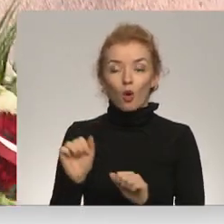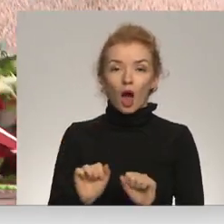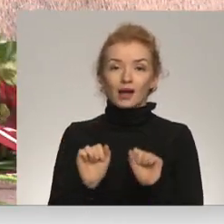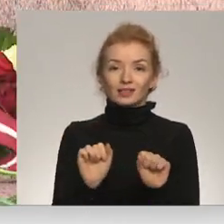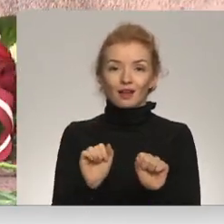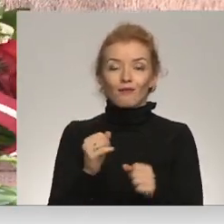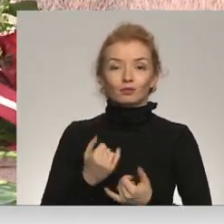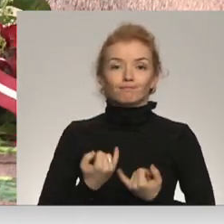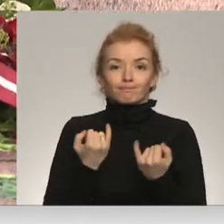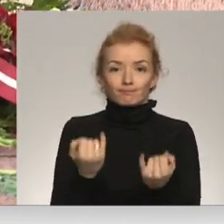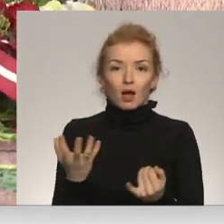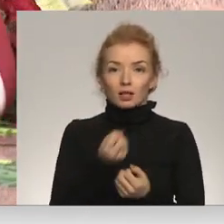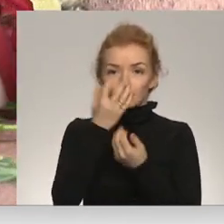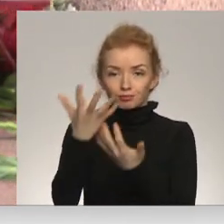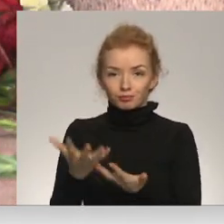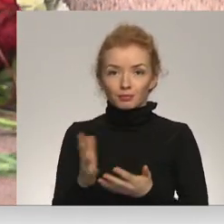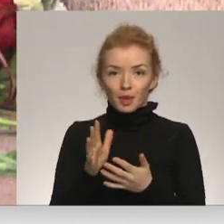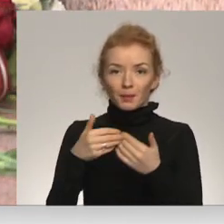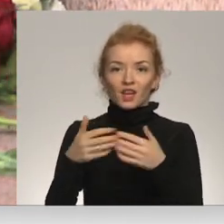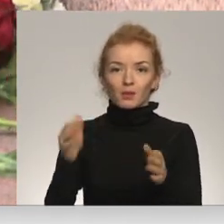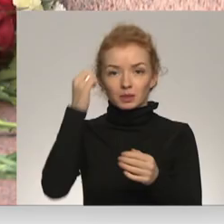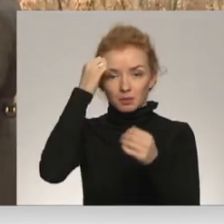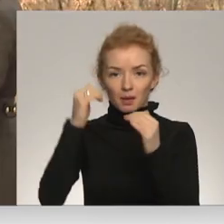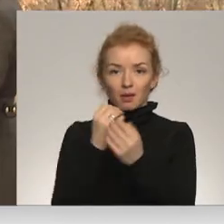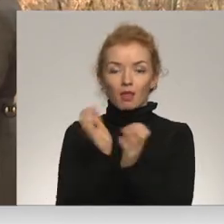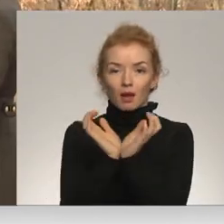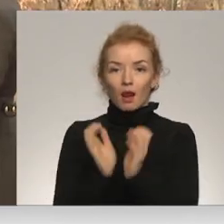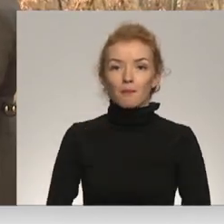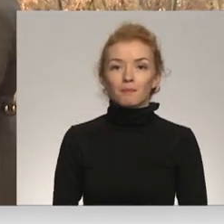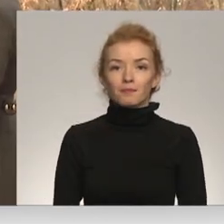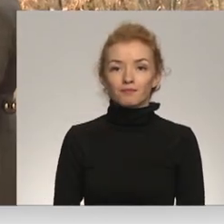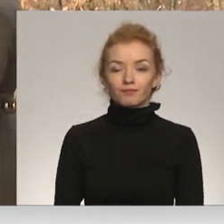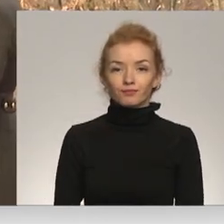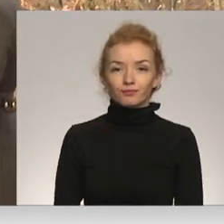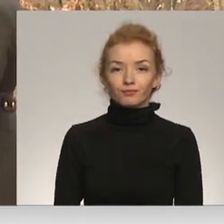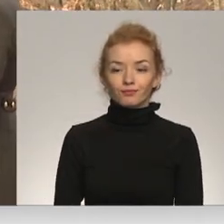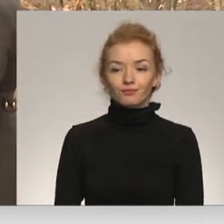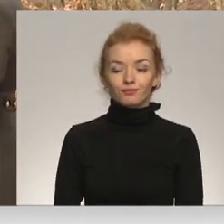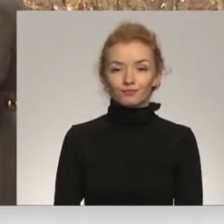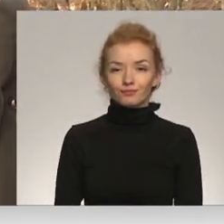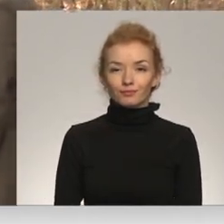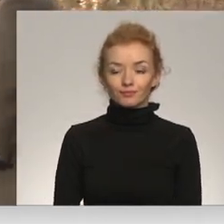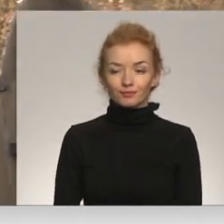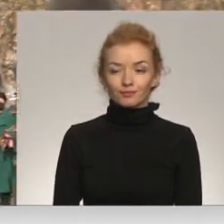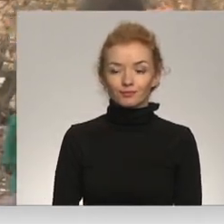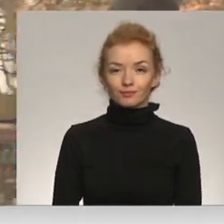aizstāvjus godināja ar ziedu nolikšanu pie brīvības pieminekļa. Ilja Kozins, Ivans Milovs, Latvijas televīzija.